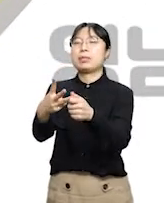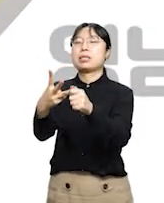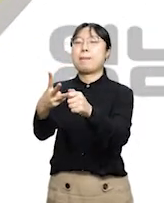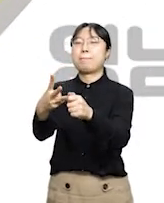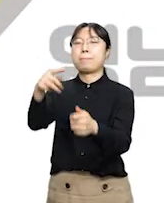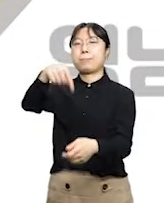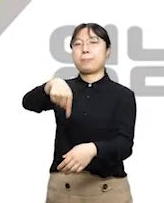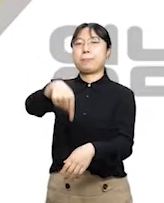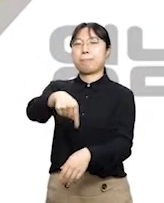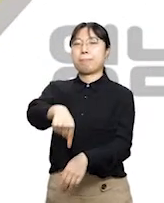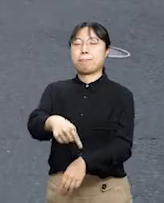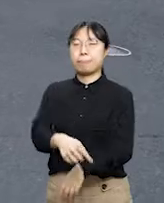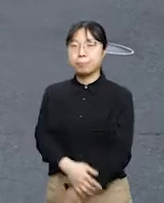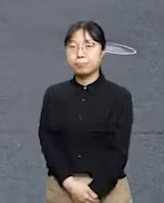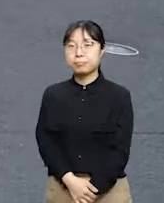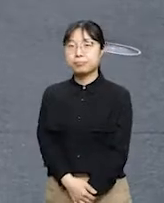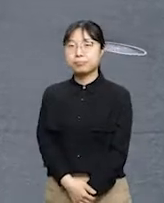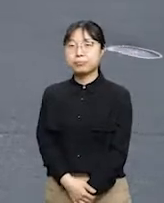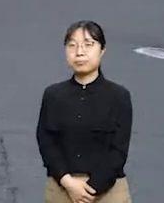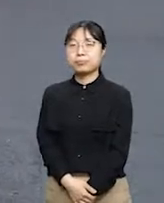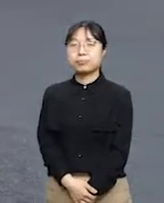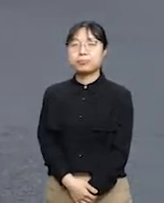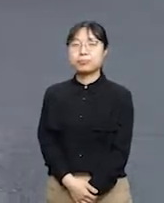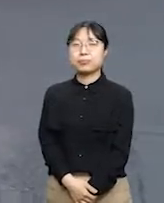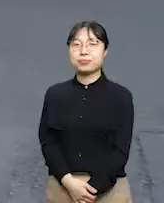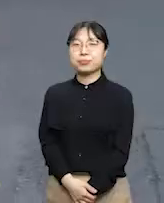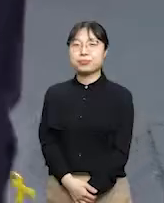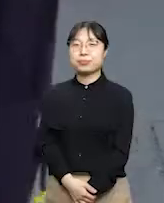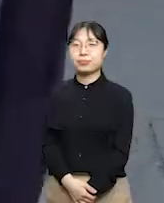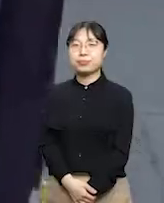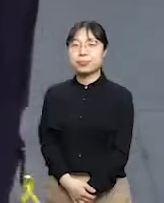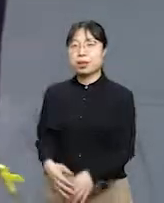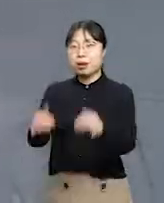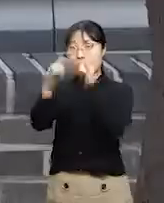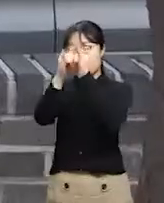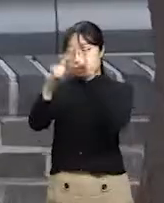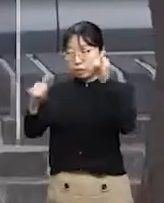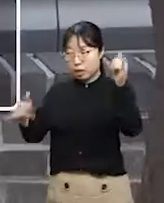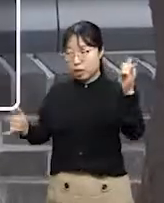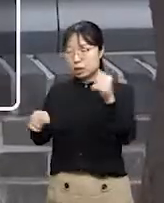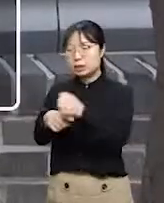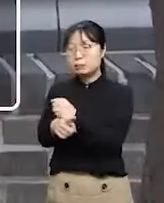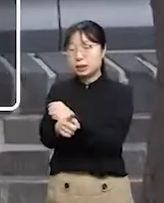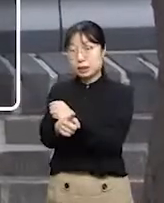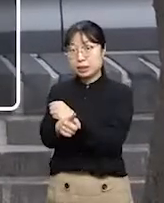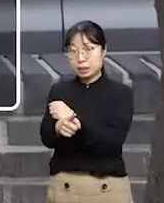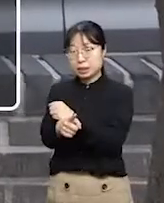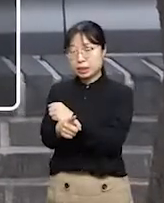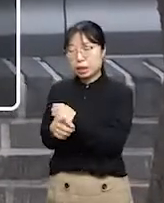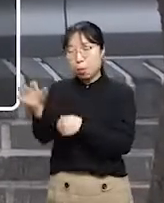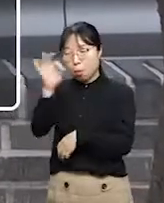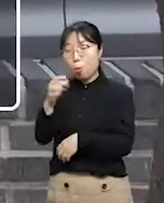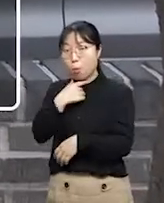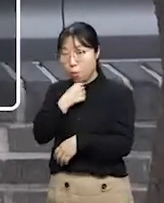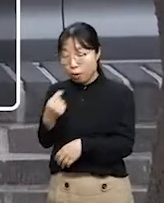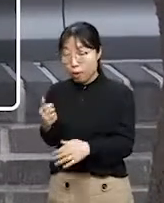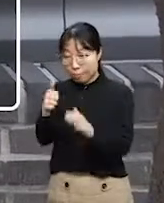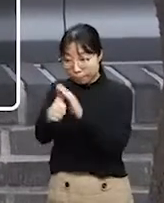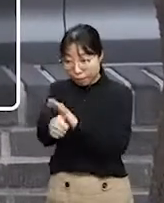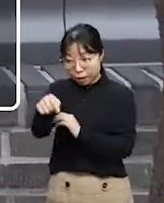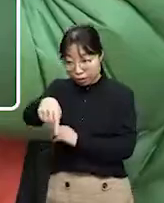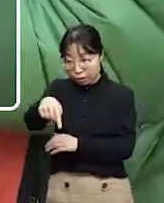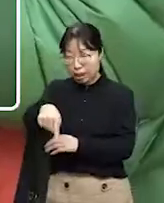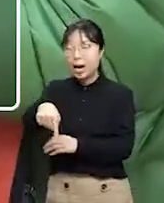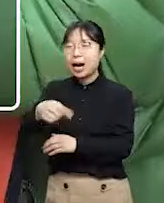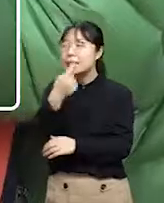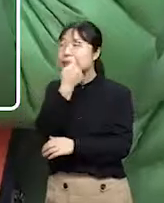해당하는 구간인데요. 예, 예. 사근행궁털은 역사적 현장에 찾아오신 예, 예. 그 방문객들이 예. 여기에서 나 여기 왔다